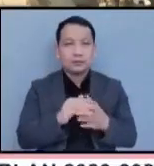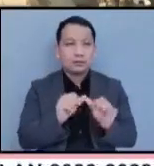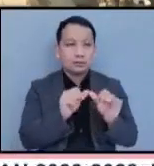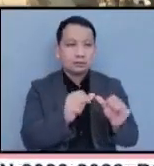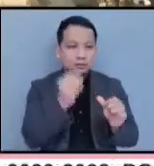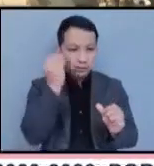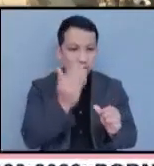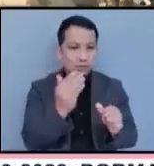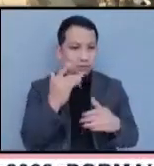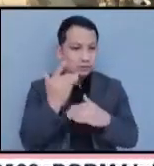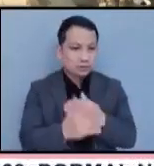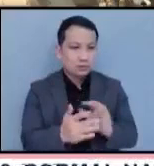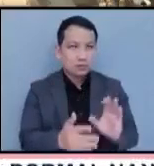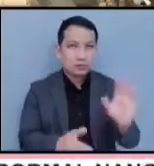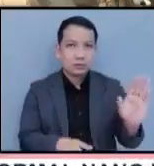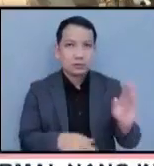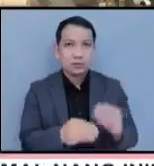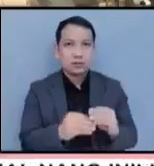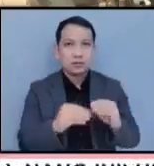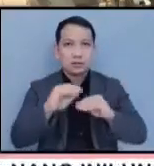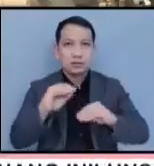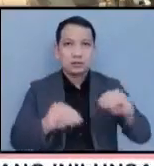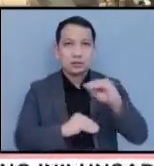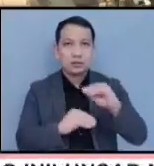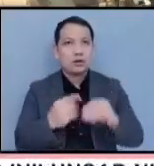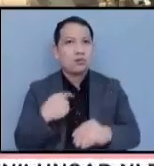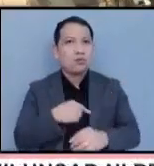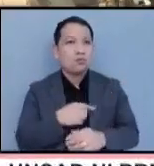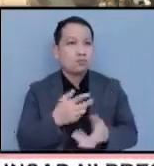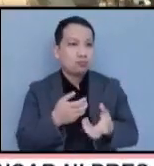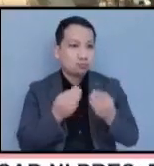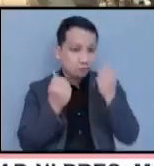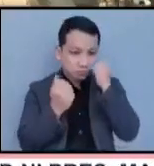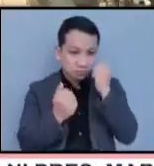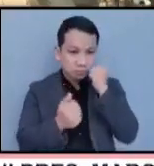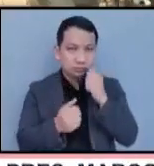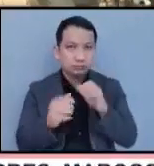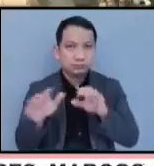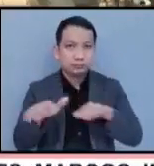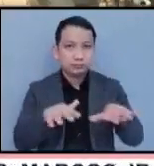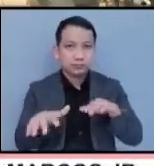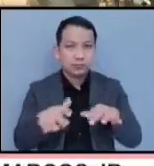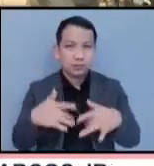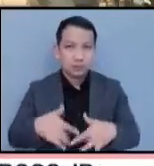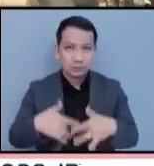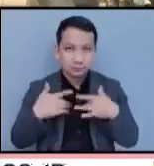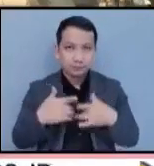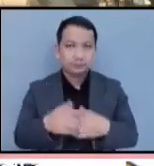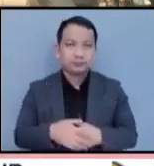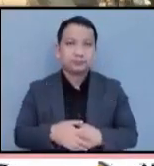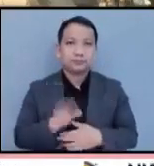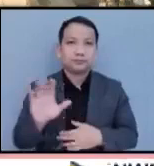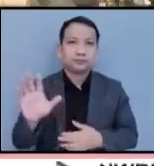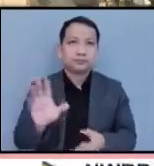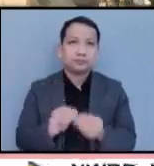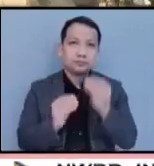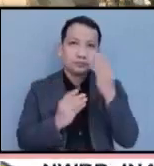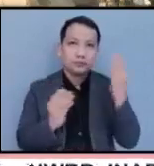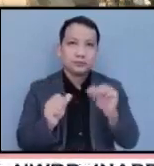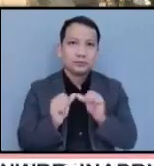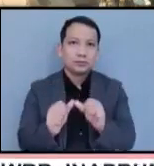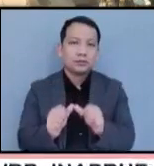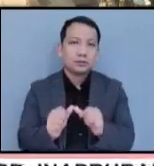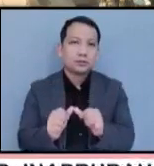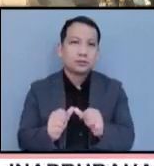eventually ma-resettle, kasi ayaw po natin na lagi na lang po nabubulabag po yung mga buhay ninyo just because meron